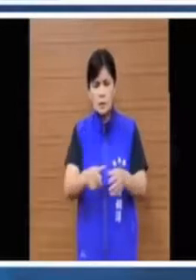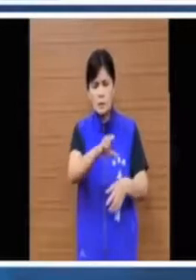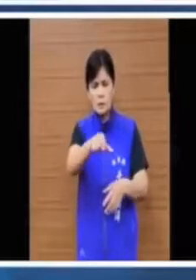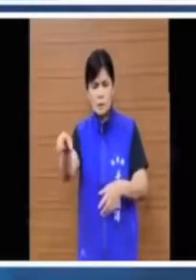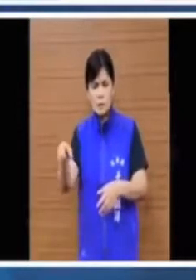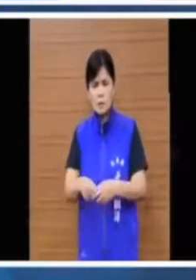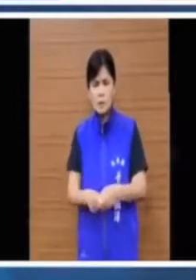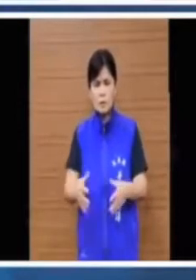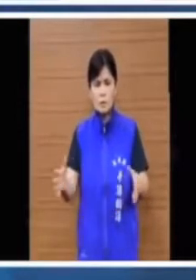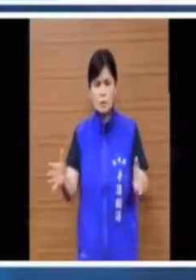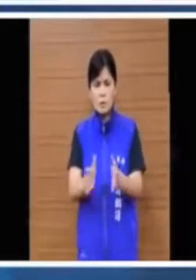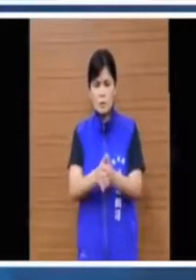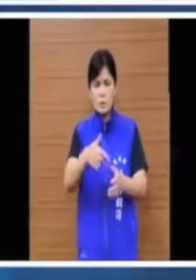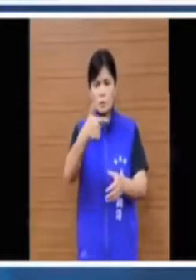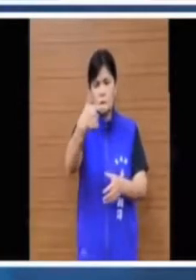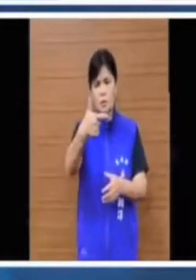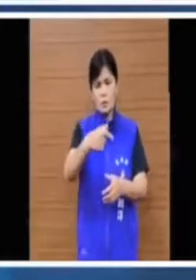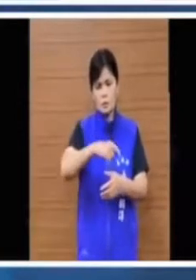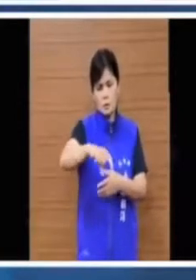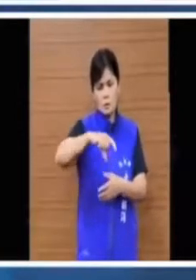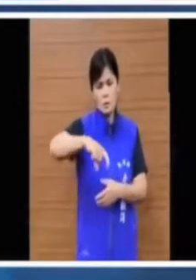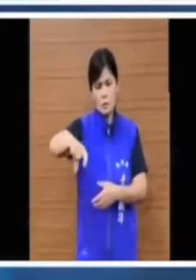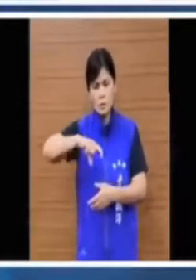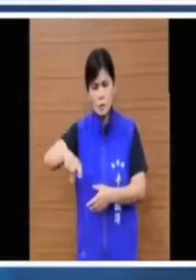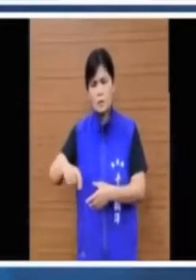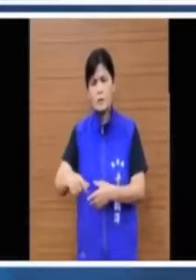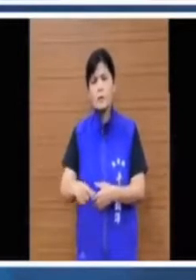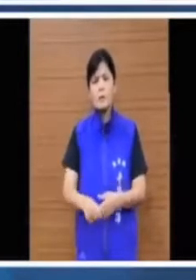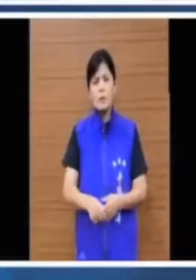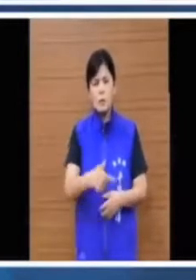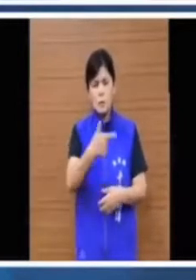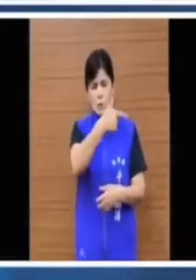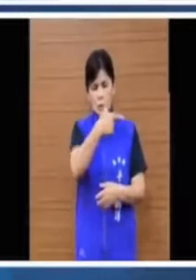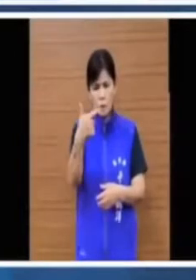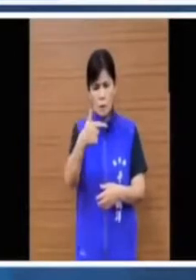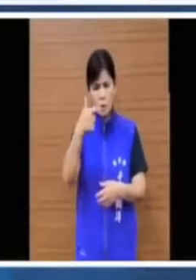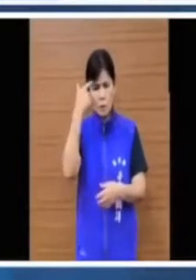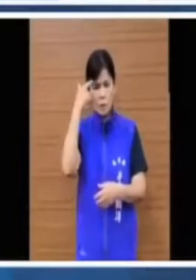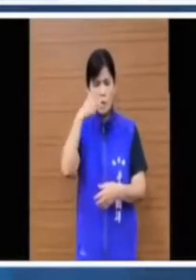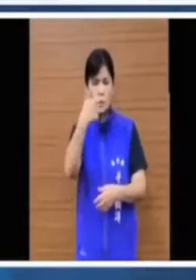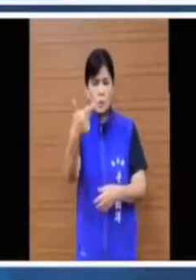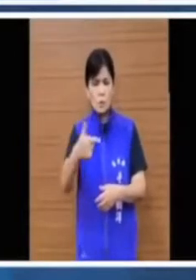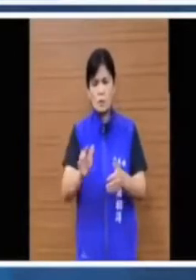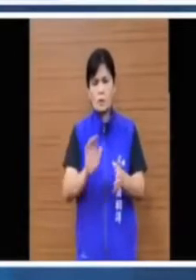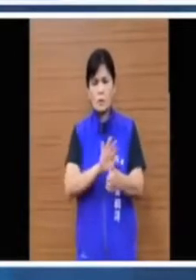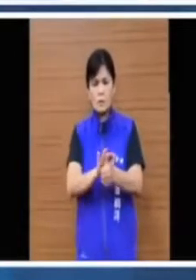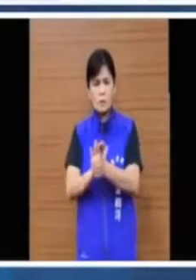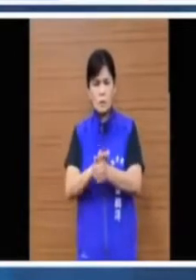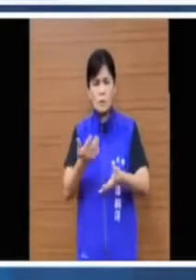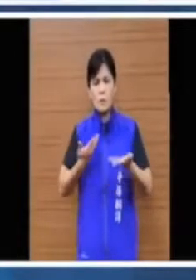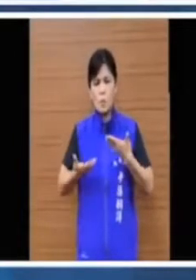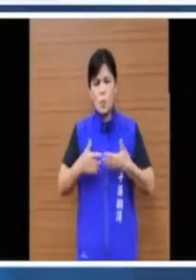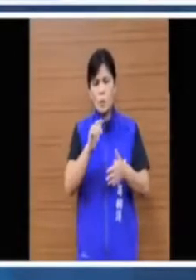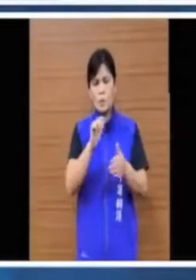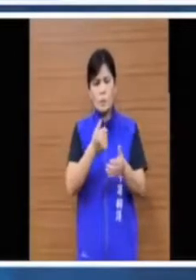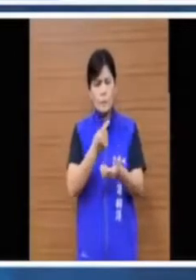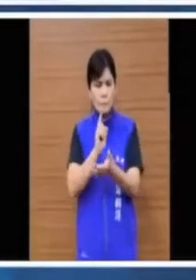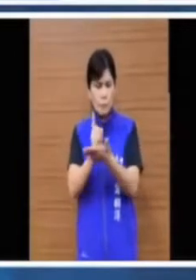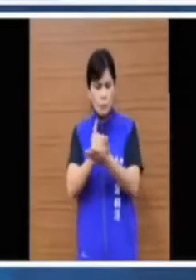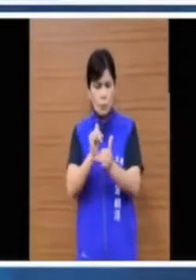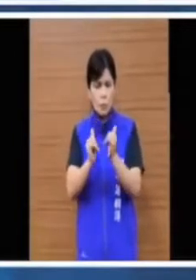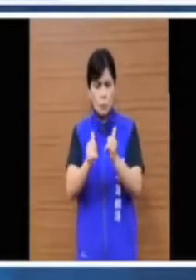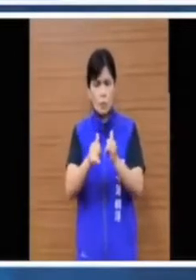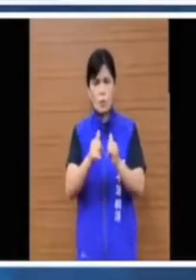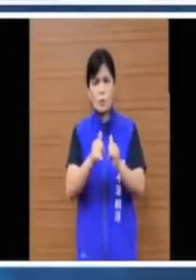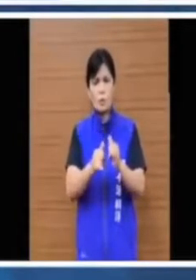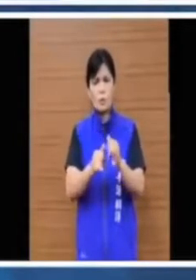总共有6条线，有6条线分6天，来服务我们当地的民众，但是要事